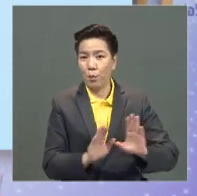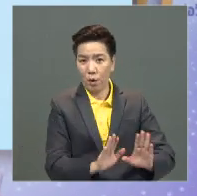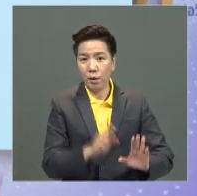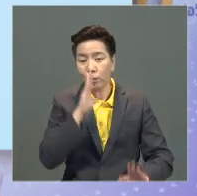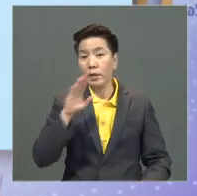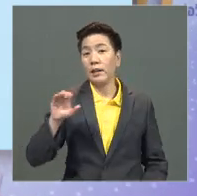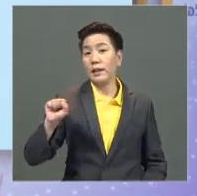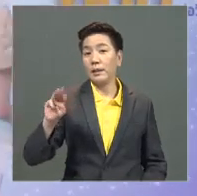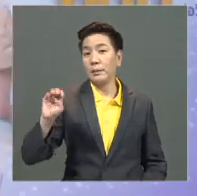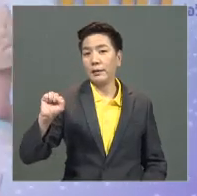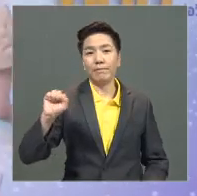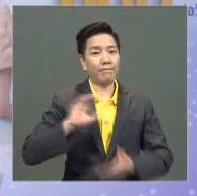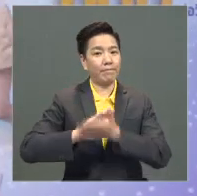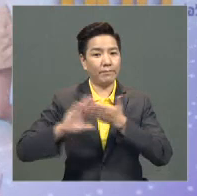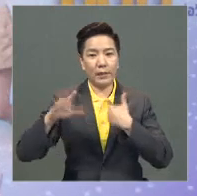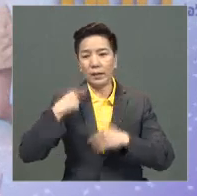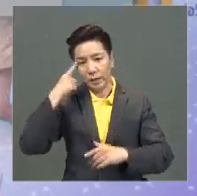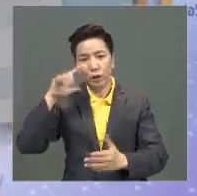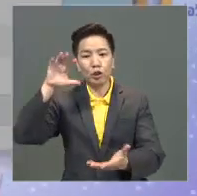วันอยากจะรู้ว่ามีโรงแรมไหนมีอะไรบ้างเข้าไปตรวจสอบได้ก่อนครับทำการบ้านไว้ให้แต่งหน้าได้รับSMS